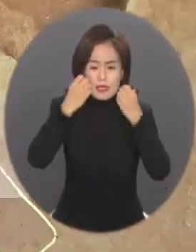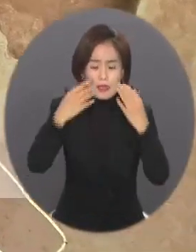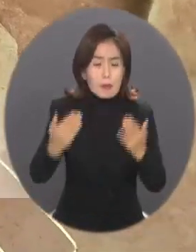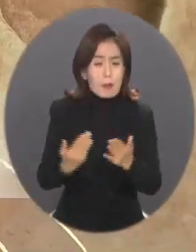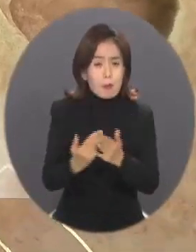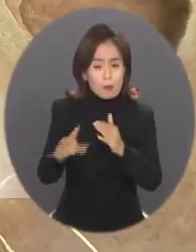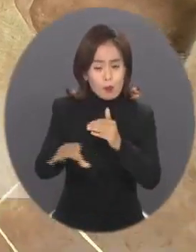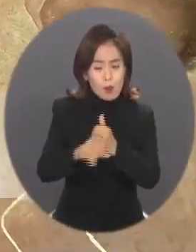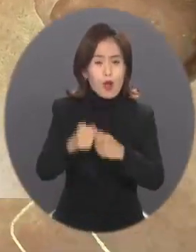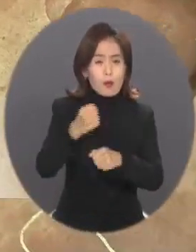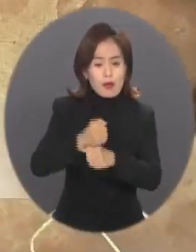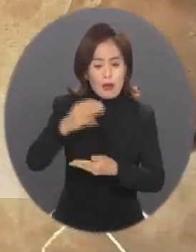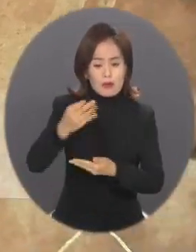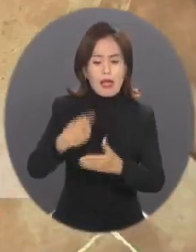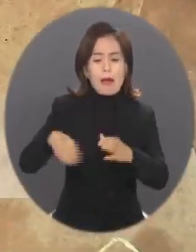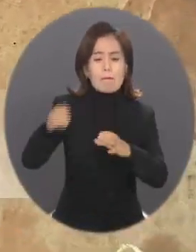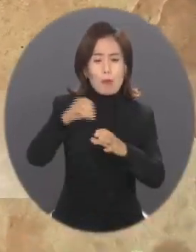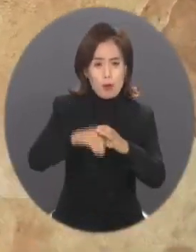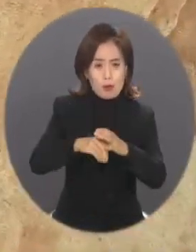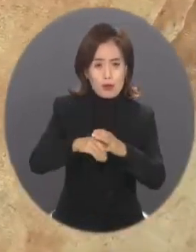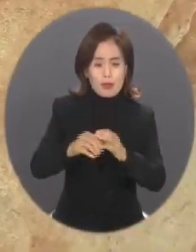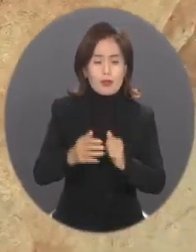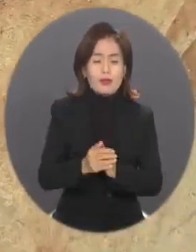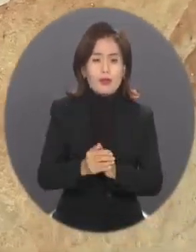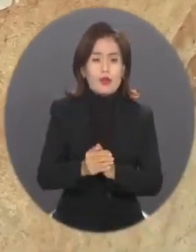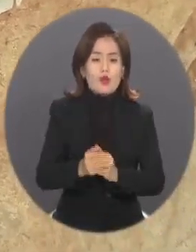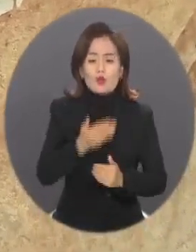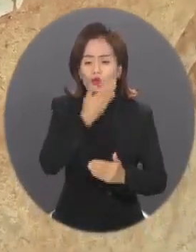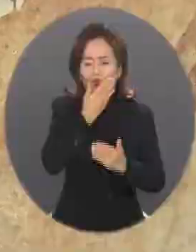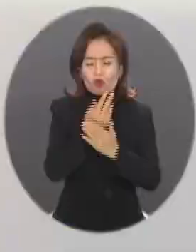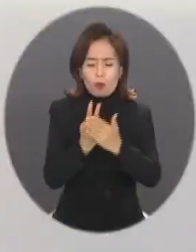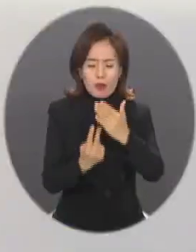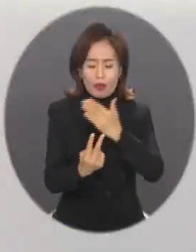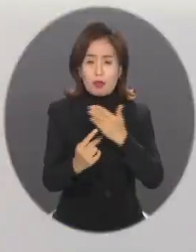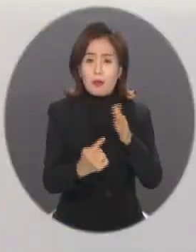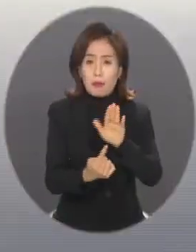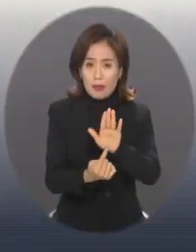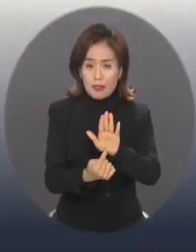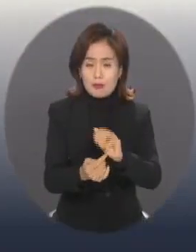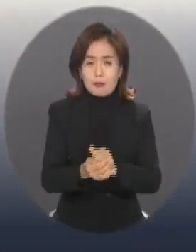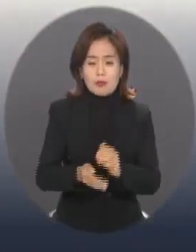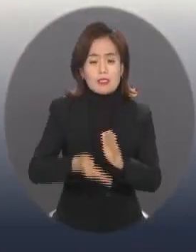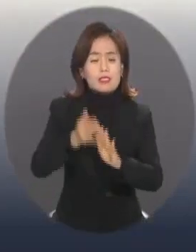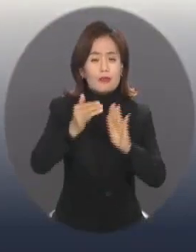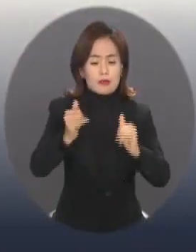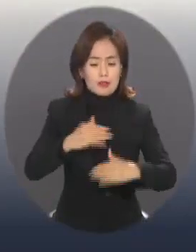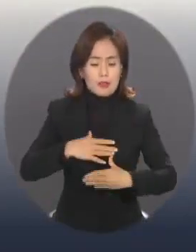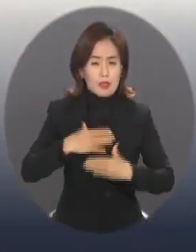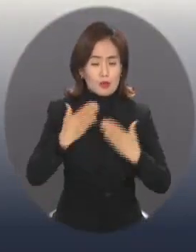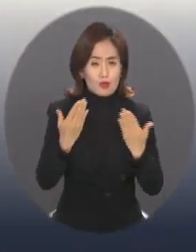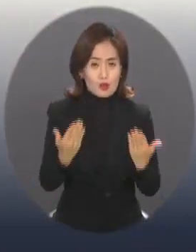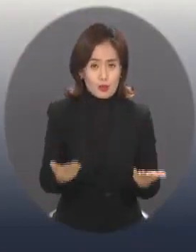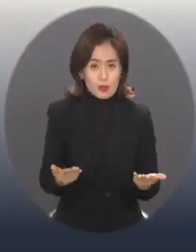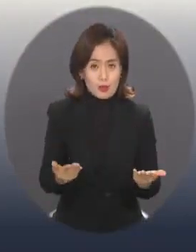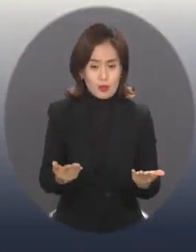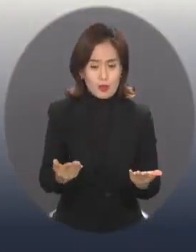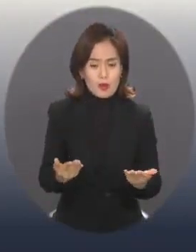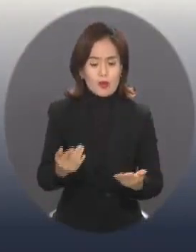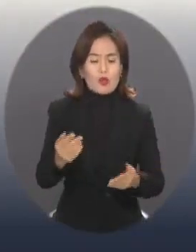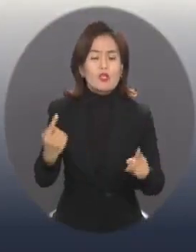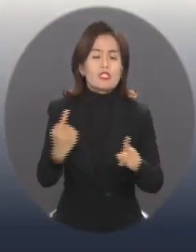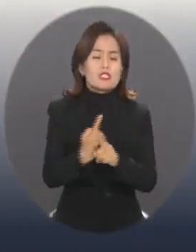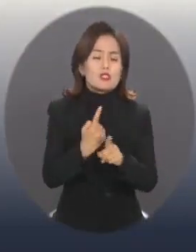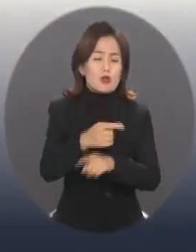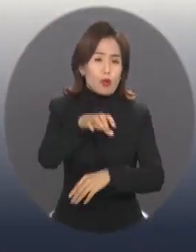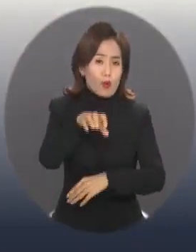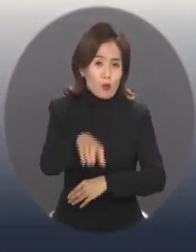가치까지도 이번 프로젝트에 녹여내겠다는 그랜드 비전을 제시했습니다. 시민들의 여가와 쉼, 힐링